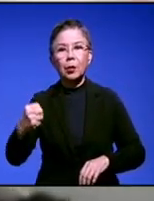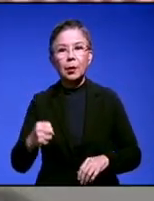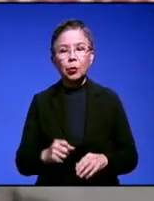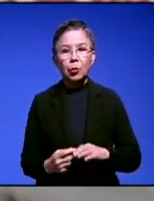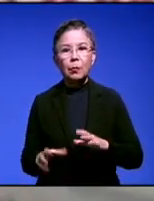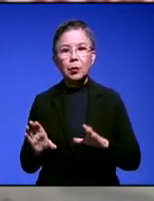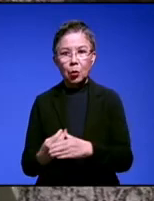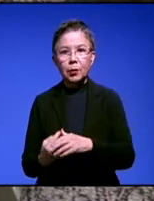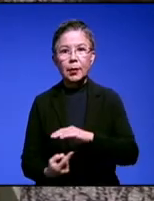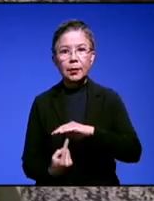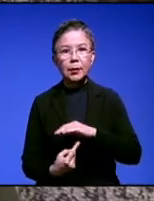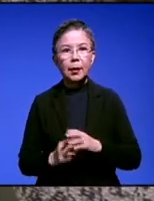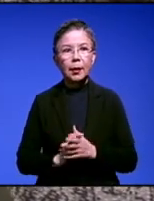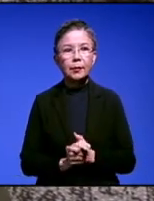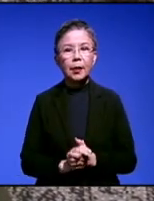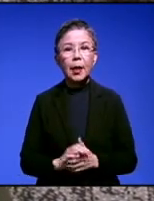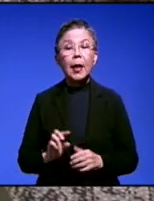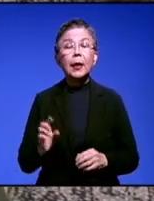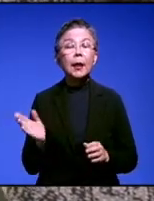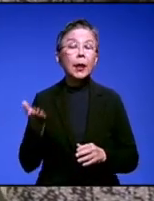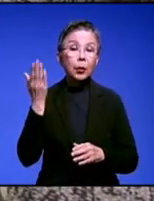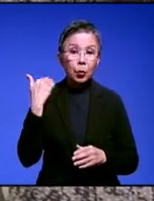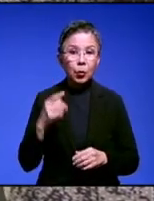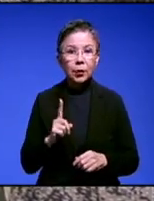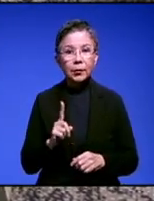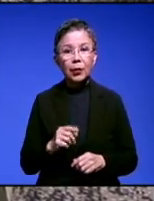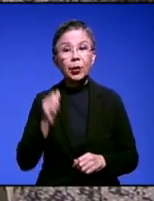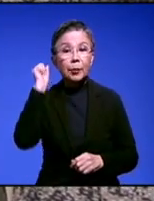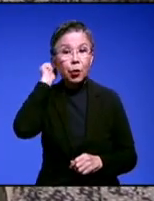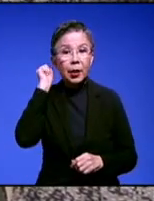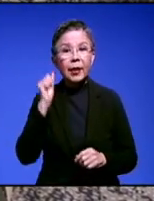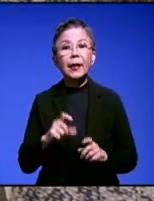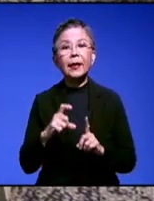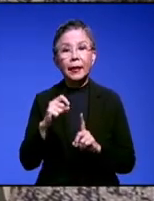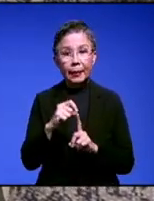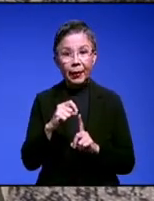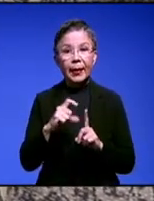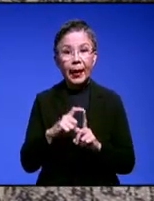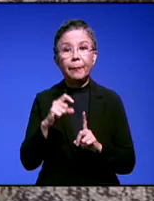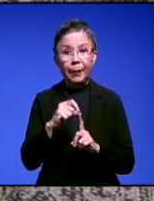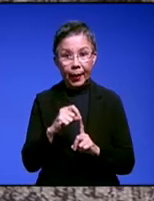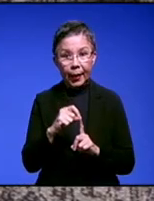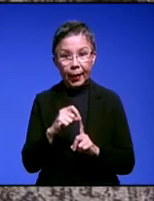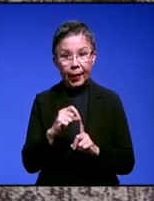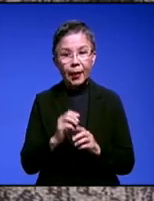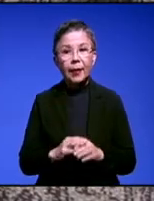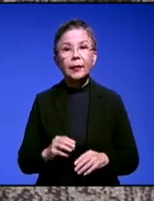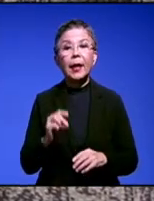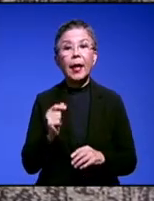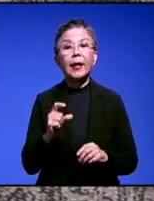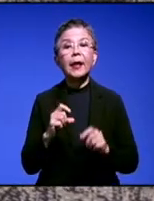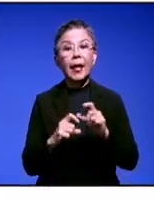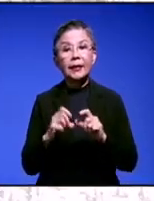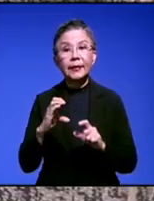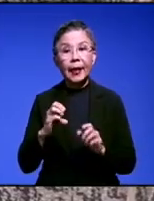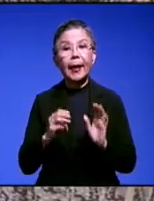diisolasi lalu dari awal memang nah salah satu Ibu ini pasien-pasien dari efisien cara pelaporan dan